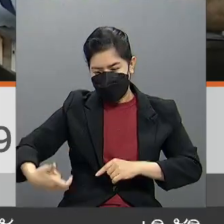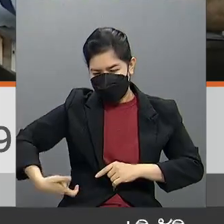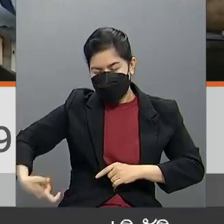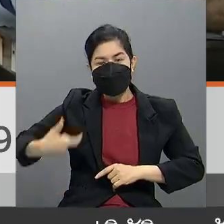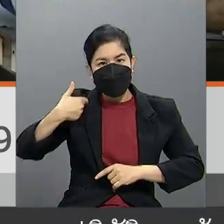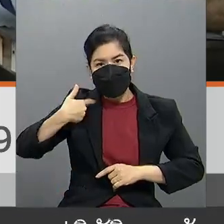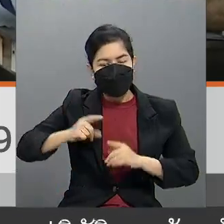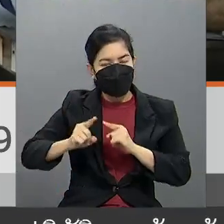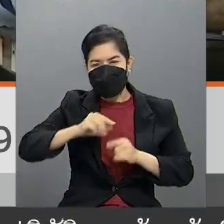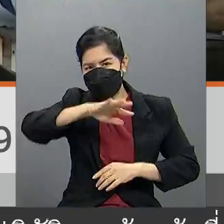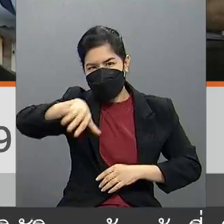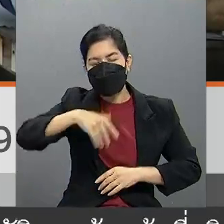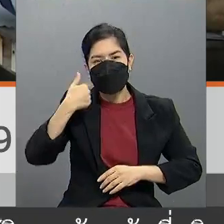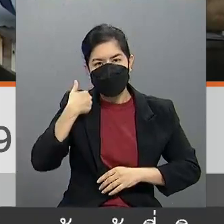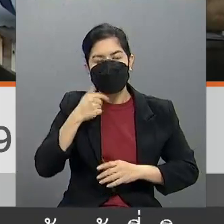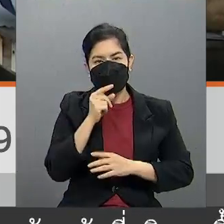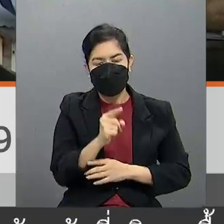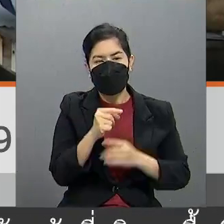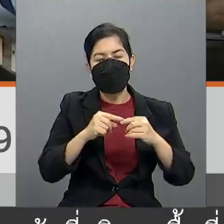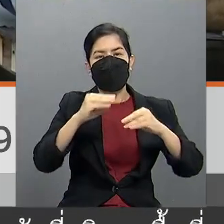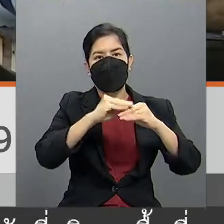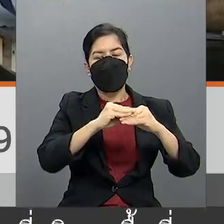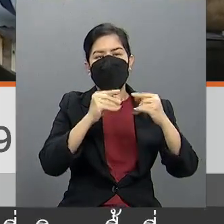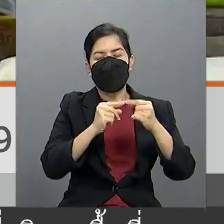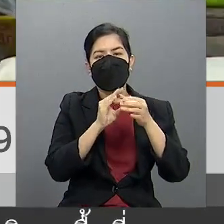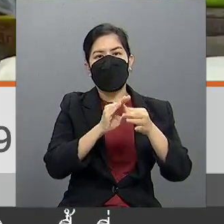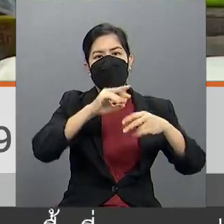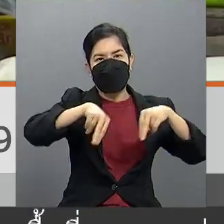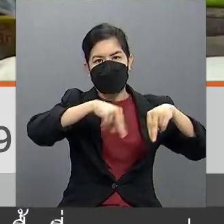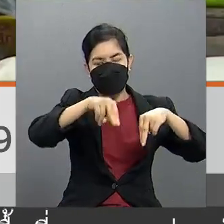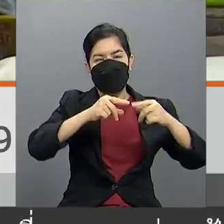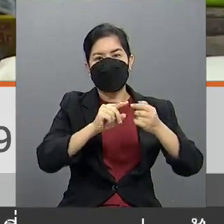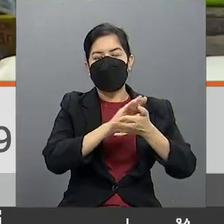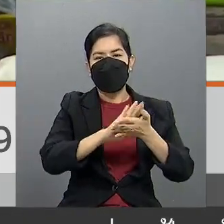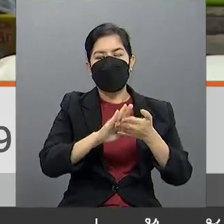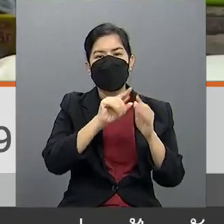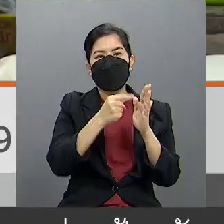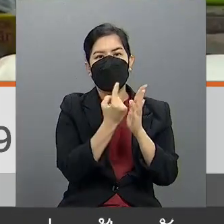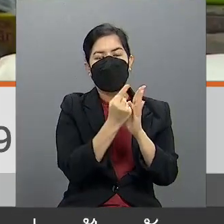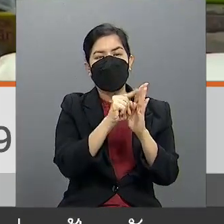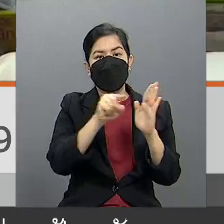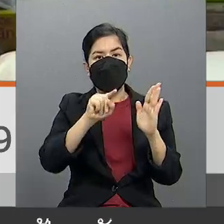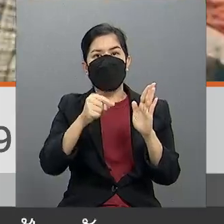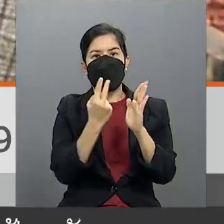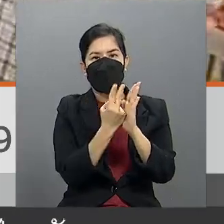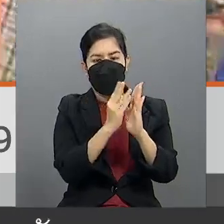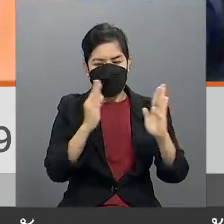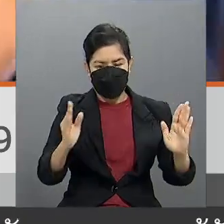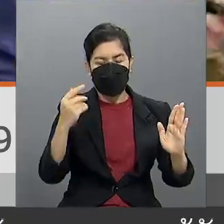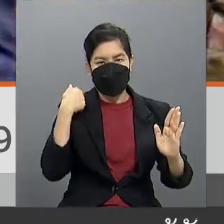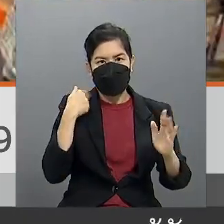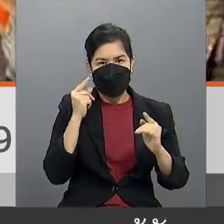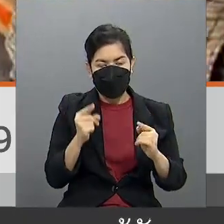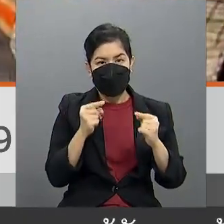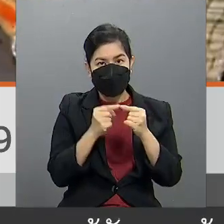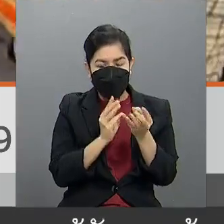กันในตลาดให้เพิ่มความถี่ในการทำความสะอาดทุก 1-2 ชั่วโมงฆ่าเชื้อโรคด้วยน้ำยาฟอกขาวและล้